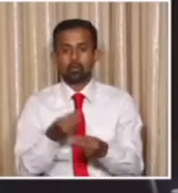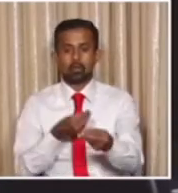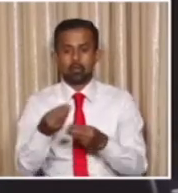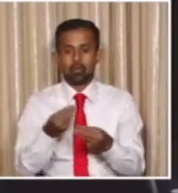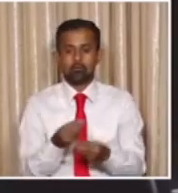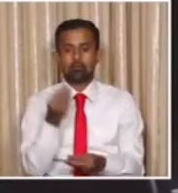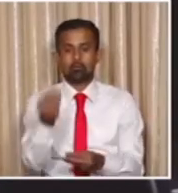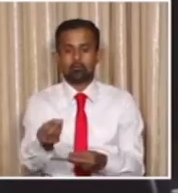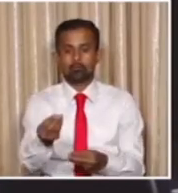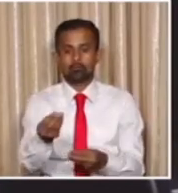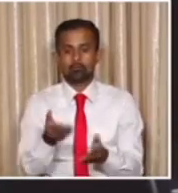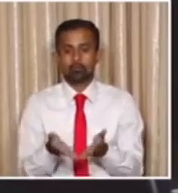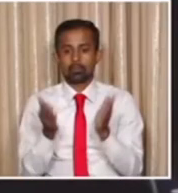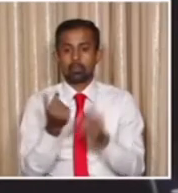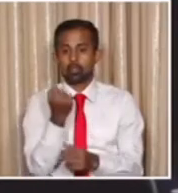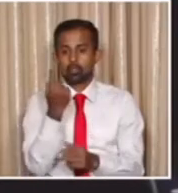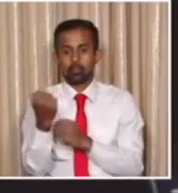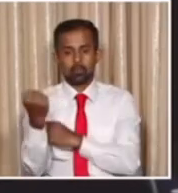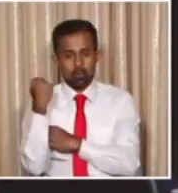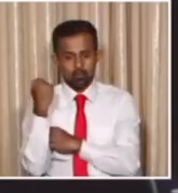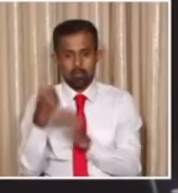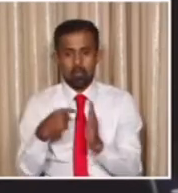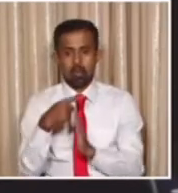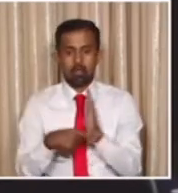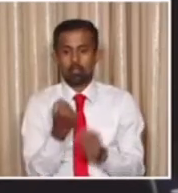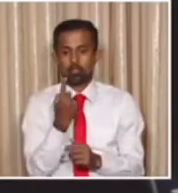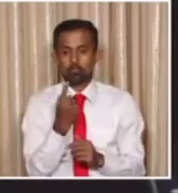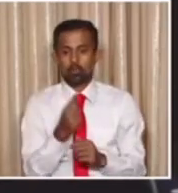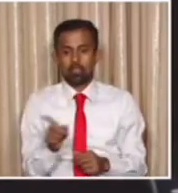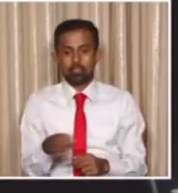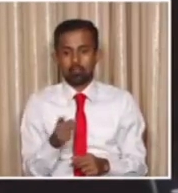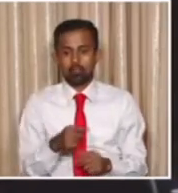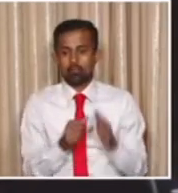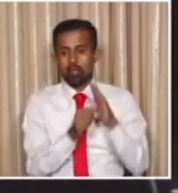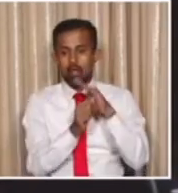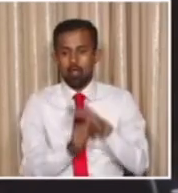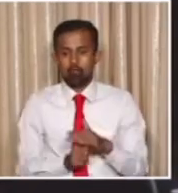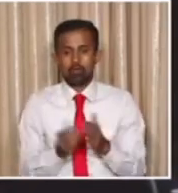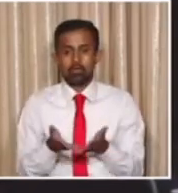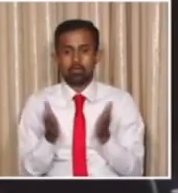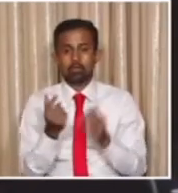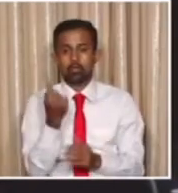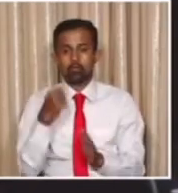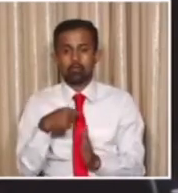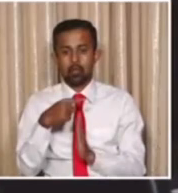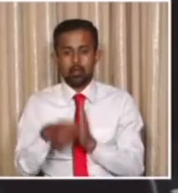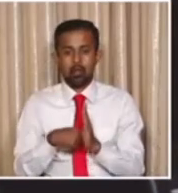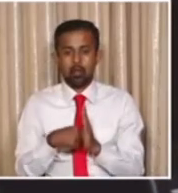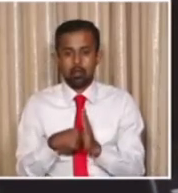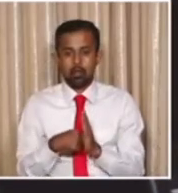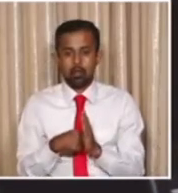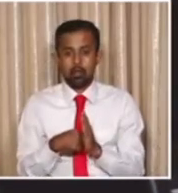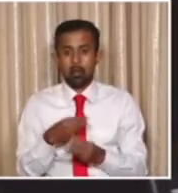හැකියාව ඉන්දියානු රුපියල ශක්තිමත් නම් ශ්‍රී ලංකා රුපියල දවසින් දවස බැහැරලා යනවා ඉන්දියානු රුපියල තමයි මේ